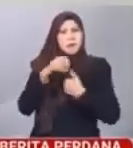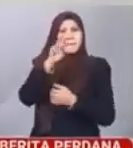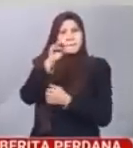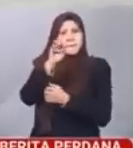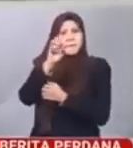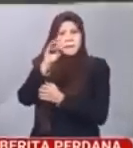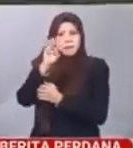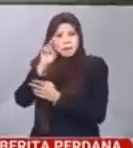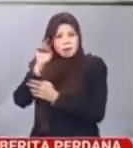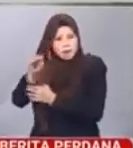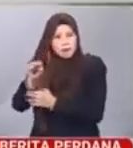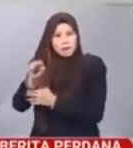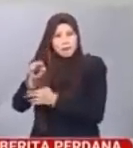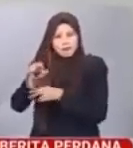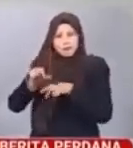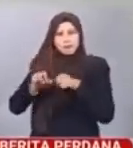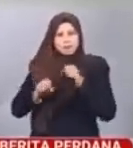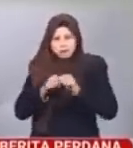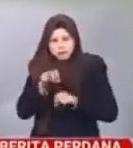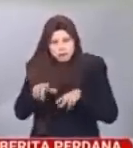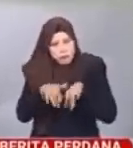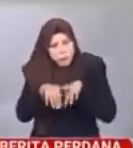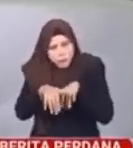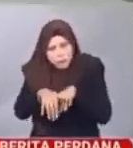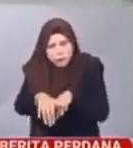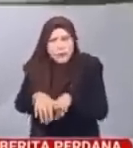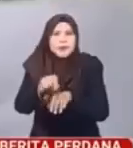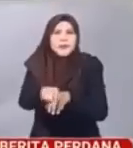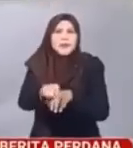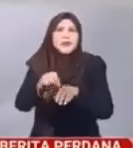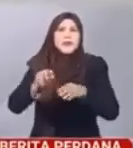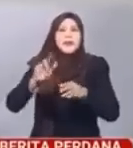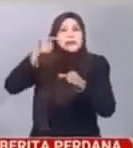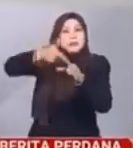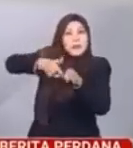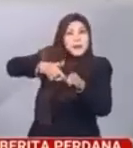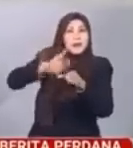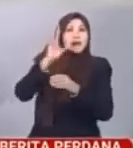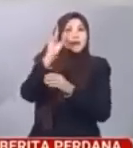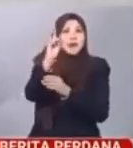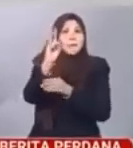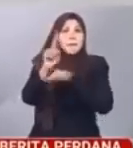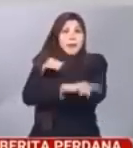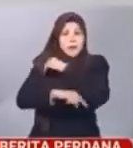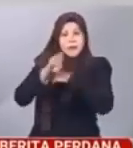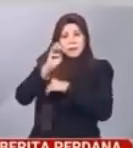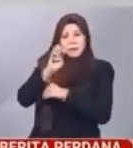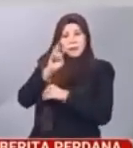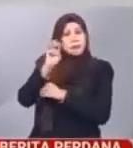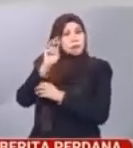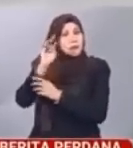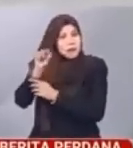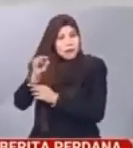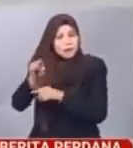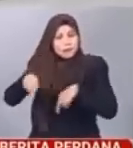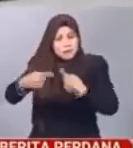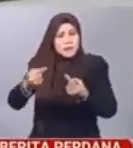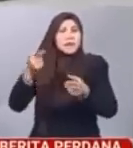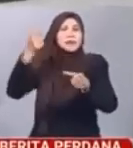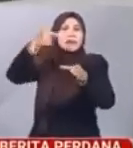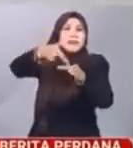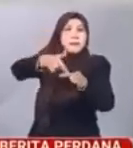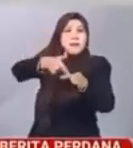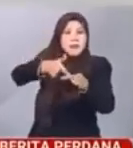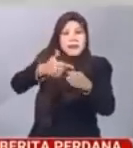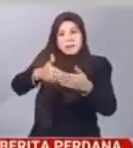sebuah stesen minyak di Bukit Timah, Singapura. Berdasarkan video tular, enam ekor memerang itu dilihat menuju ke stesen minyak